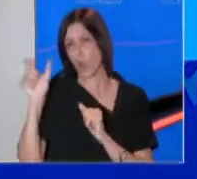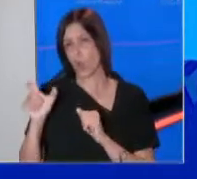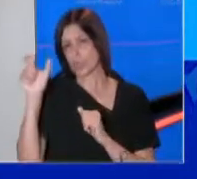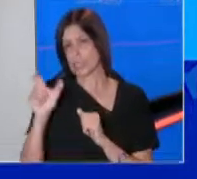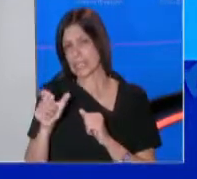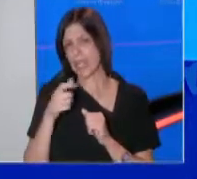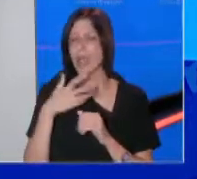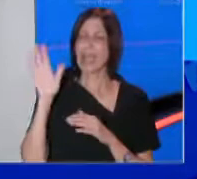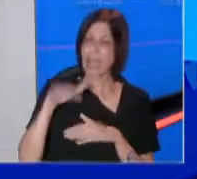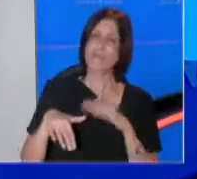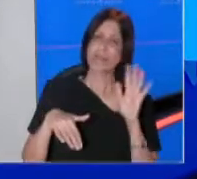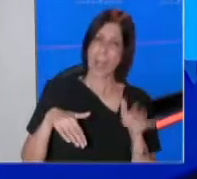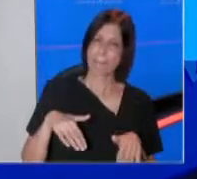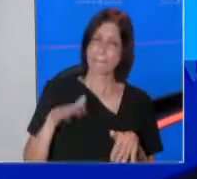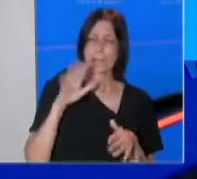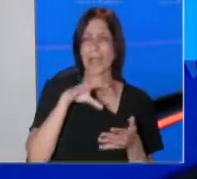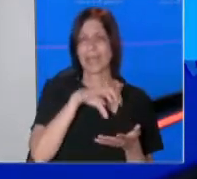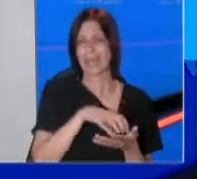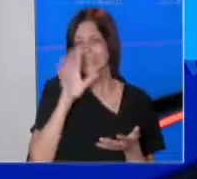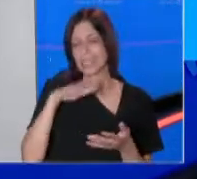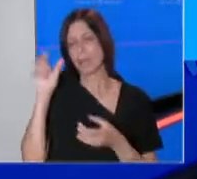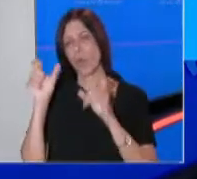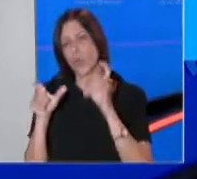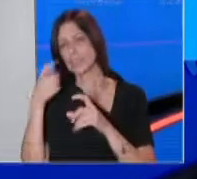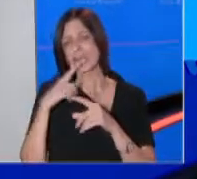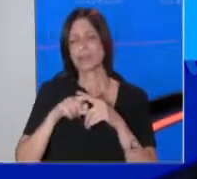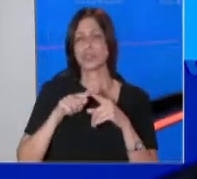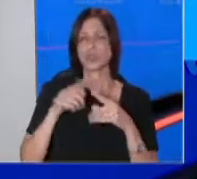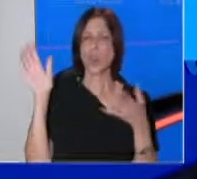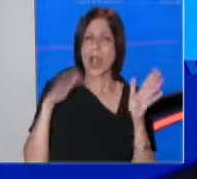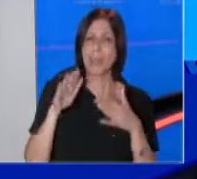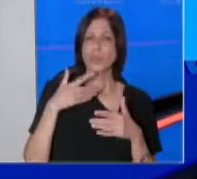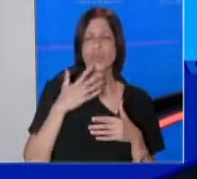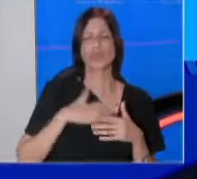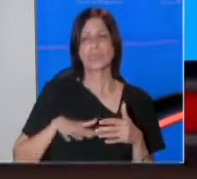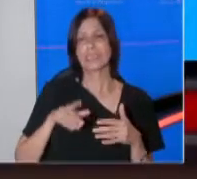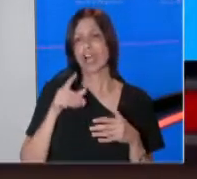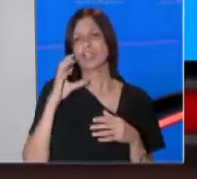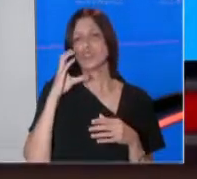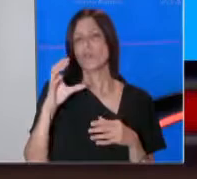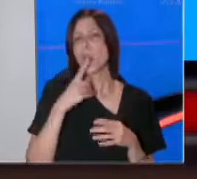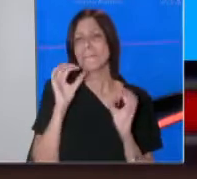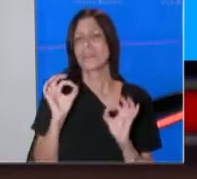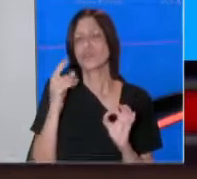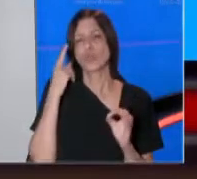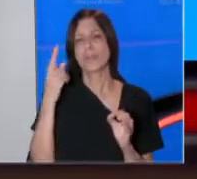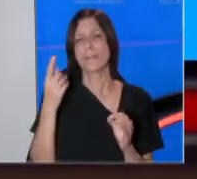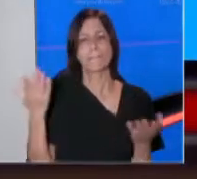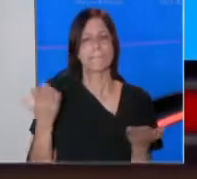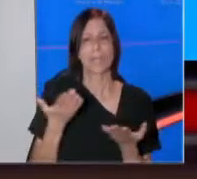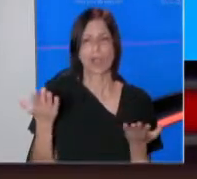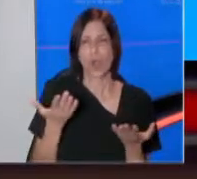האוכלוסייה? גם על המרכז, גם על האוכלוסייה, גם על סוג האלימות. אני רוצה, כאילו, הצופים שלנו לא בדיוק יודעים מה